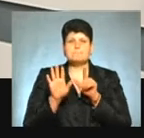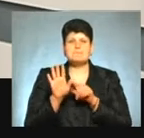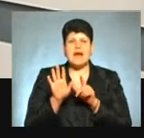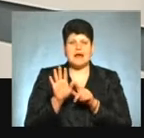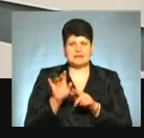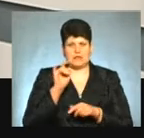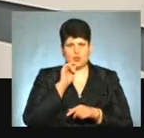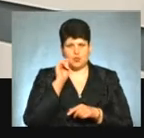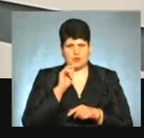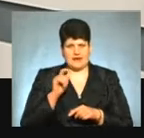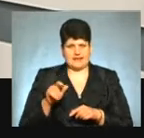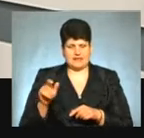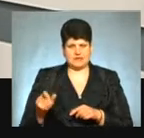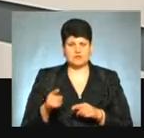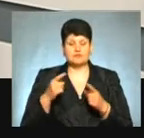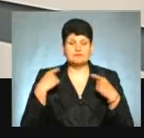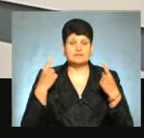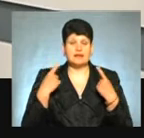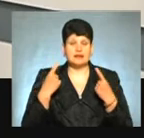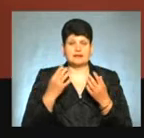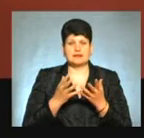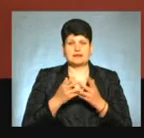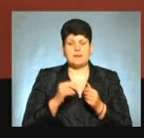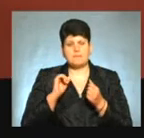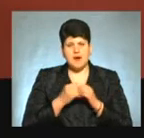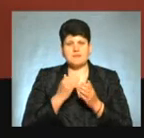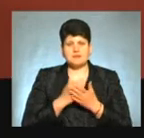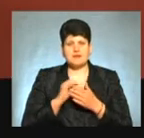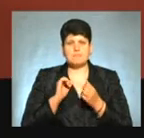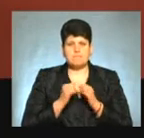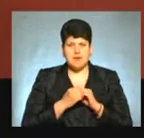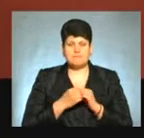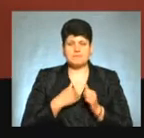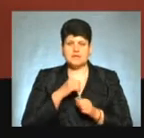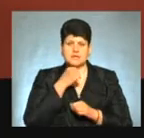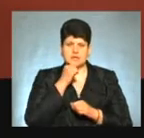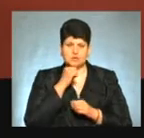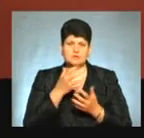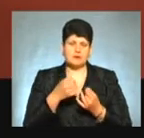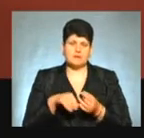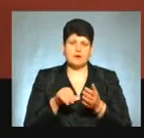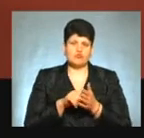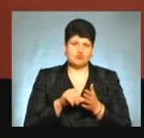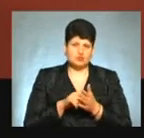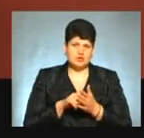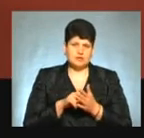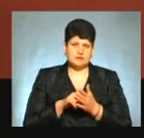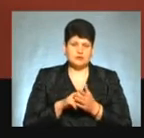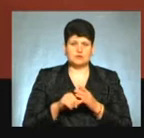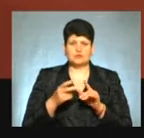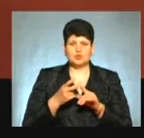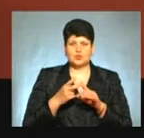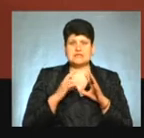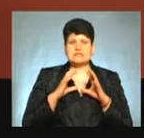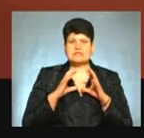світової. Це шалено велика кількість, і тут, в принципі, пам'ять є пам'ять. І, зрештою, мій дідусь брав участь в